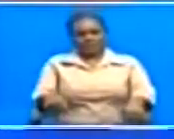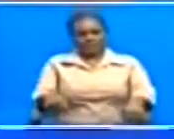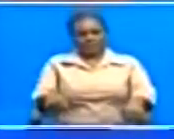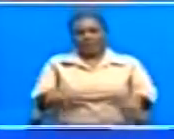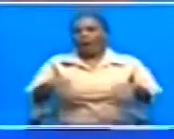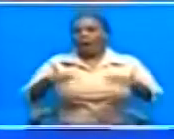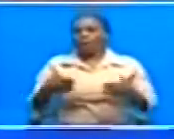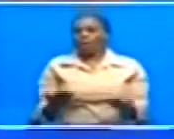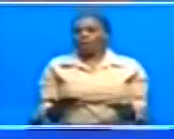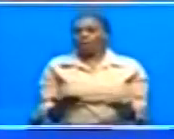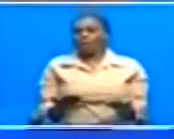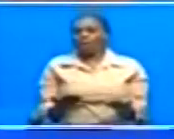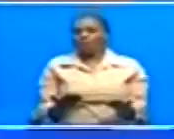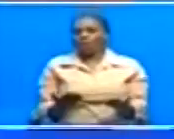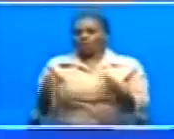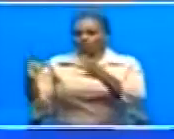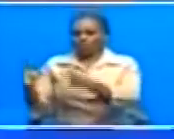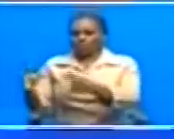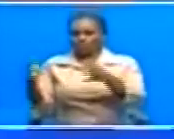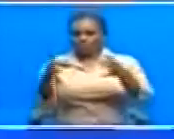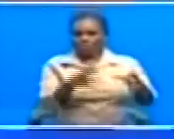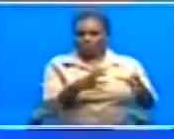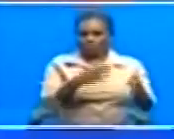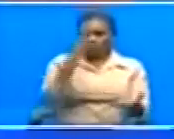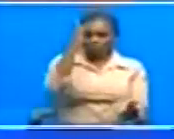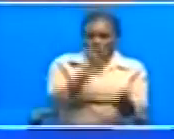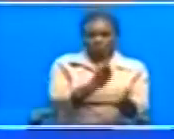where parties will no longer be sure